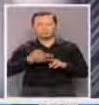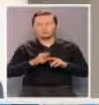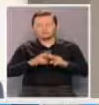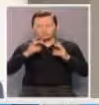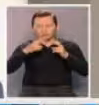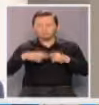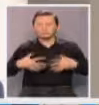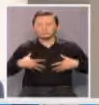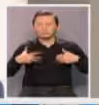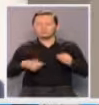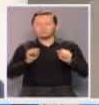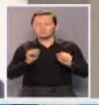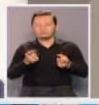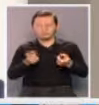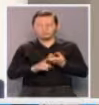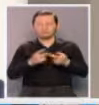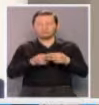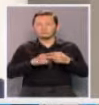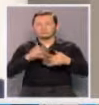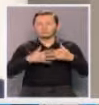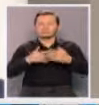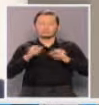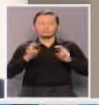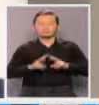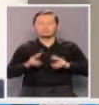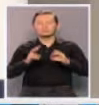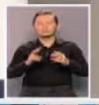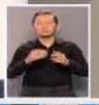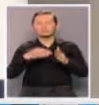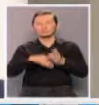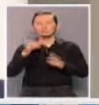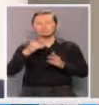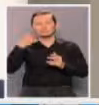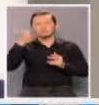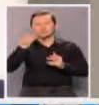здоровья населения дейді, осы технологияны қазір барлық елдерде,